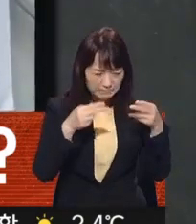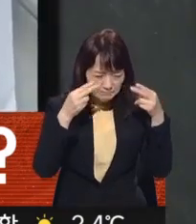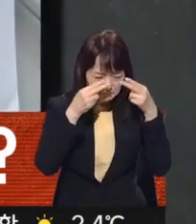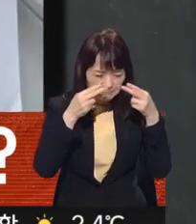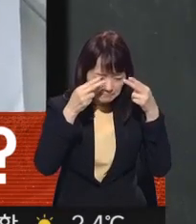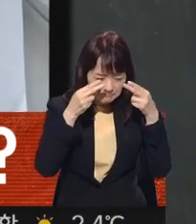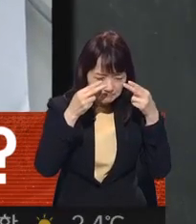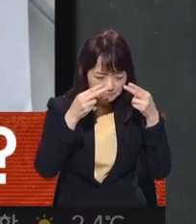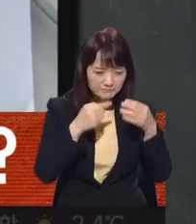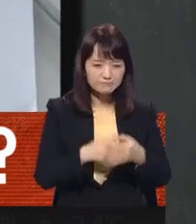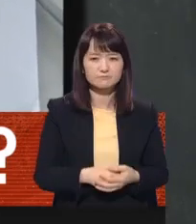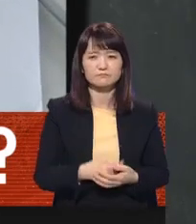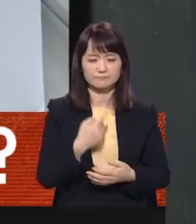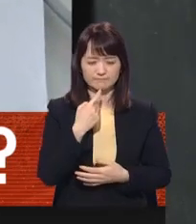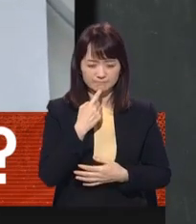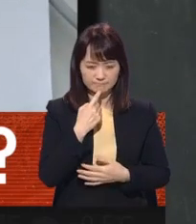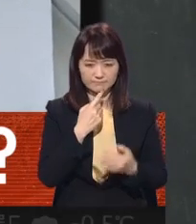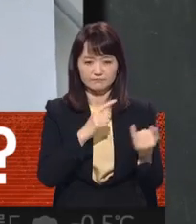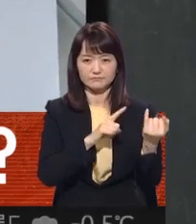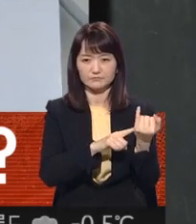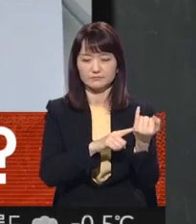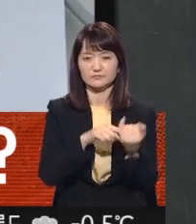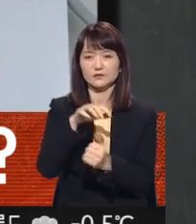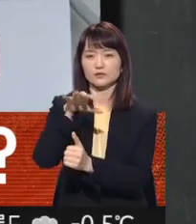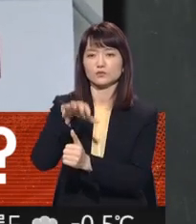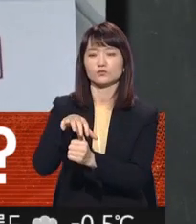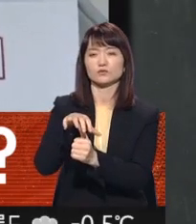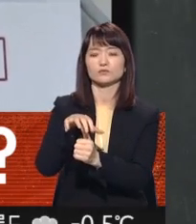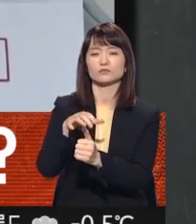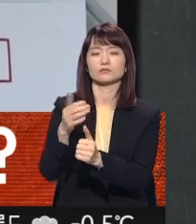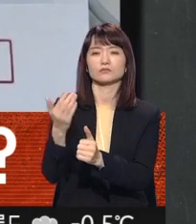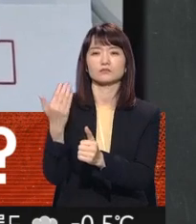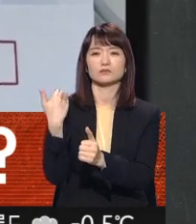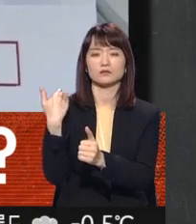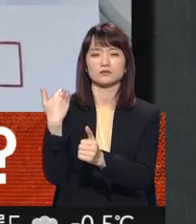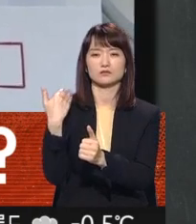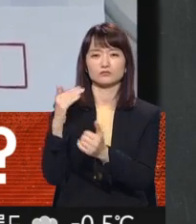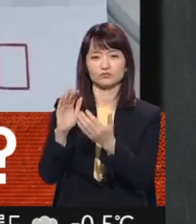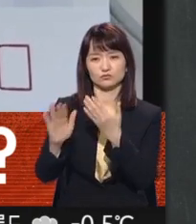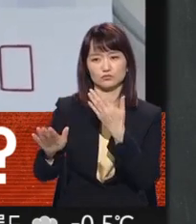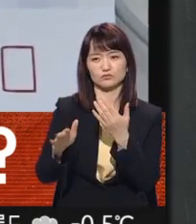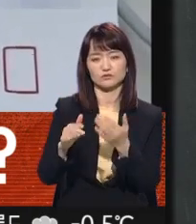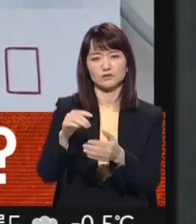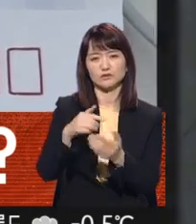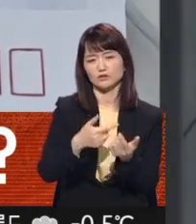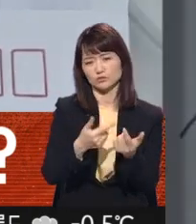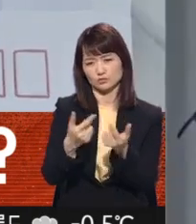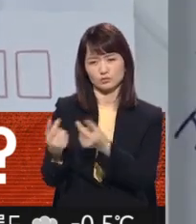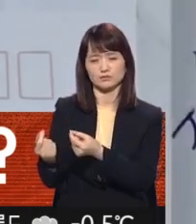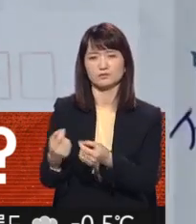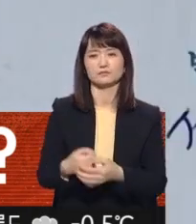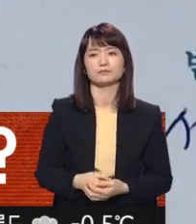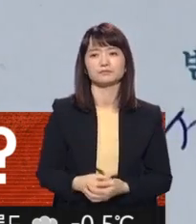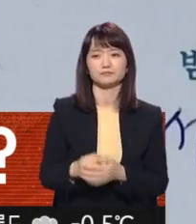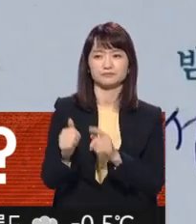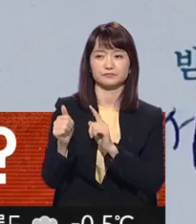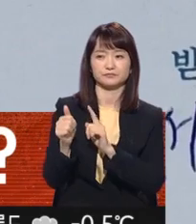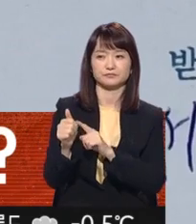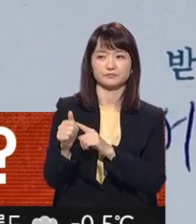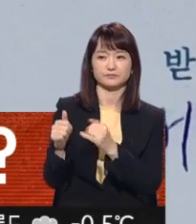뭐 지금 교도소에 수감된 전이나 지금이나 똑같은 그 상황으로 보입니다 자 일단이 사람이